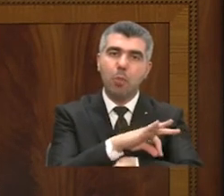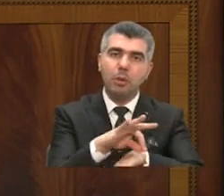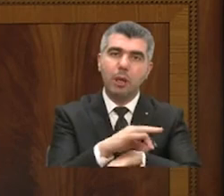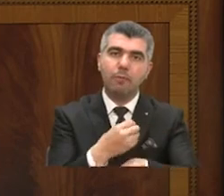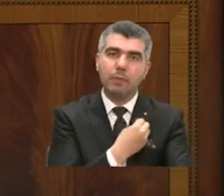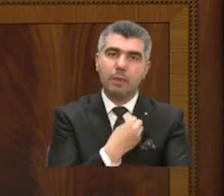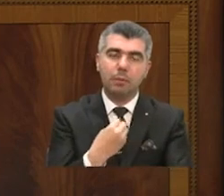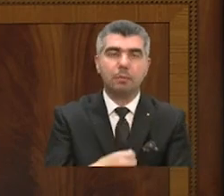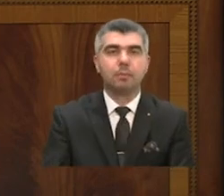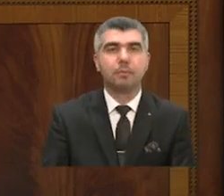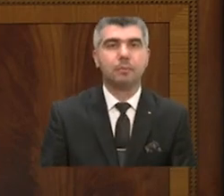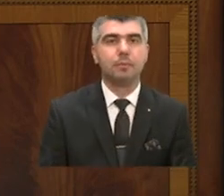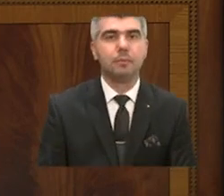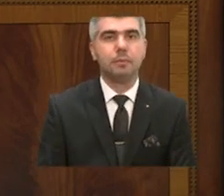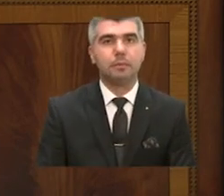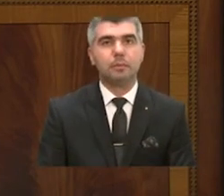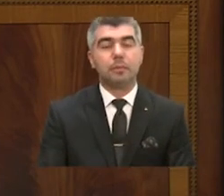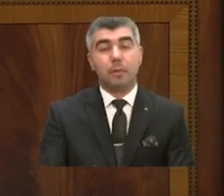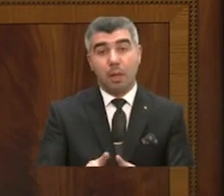ولأننا نعتبر أن